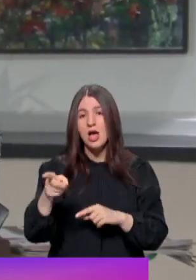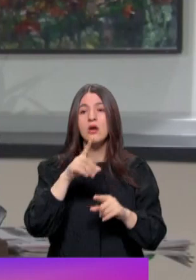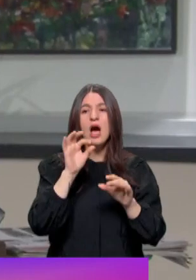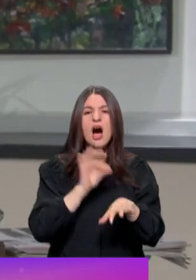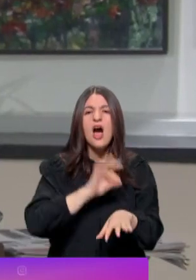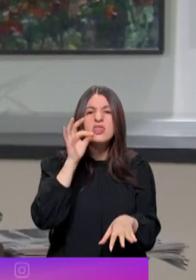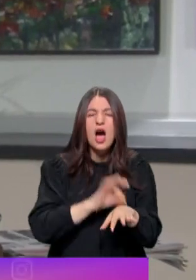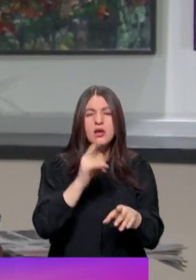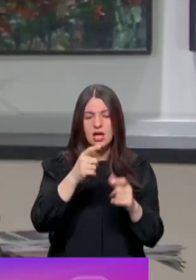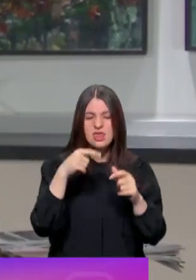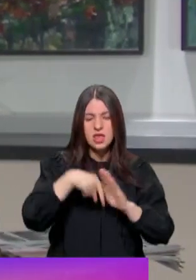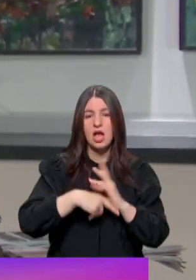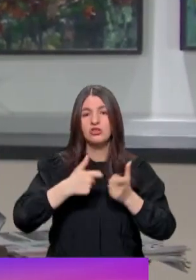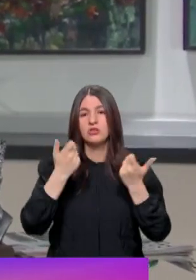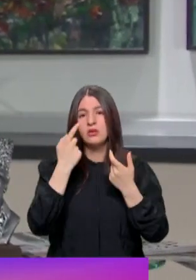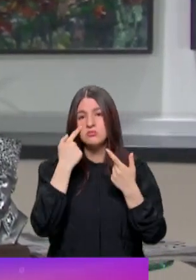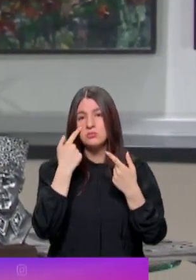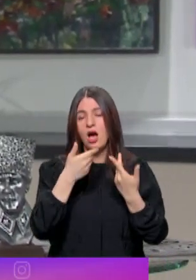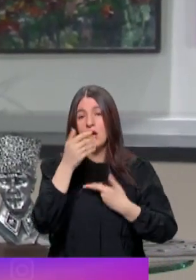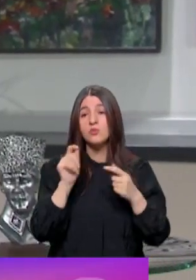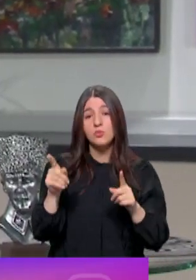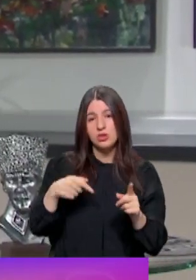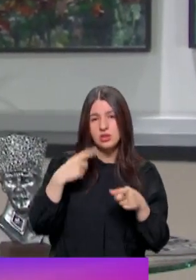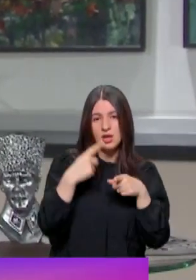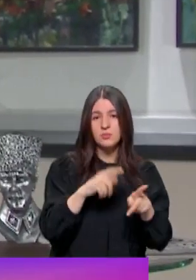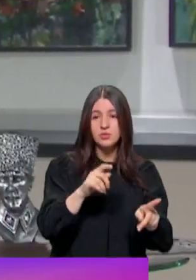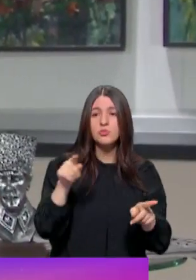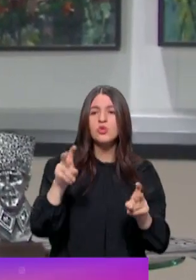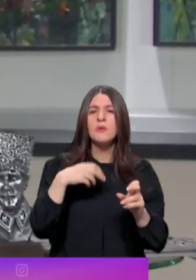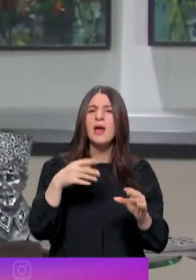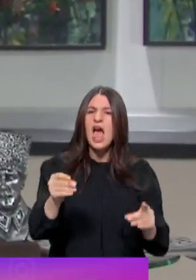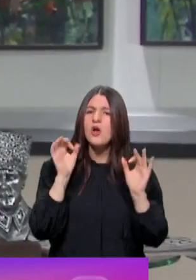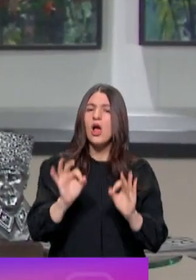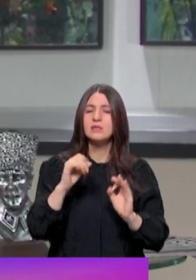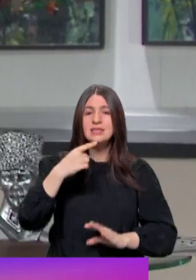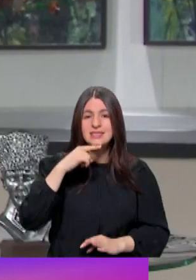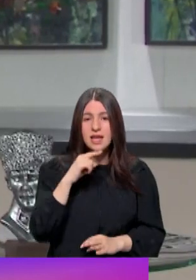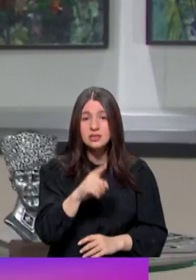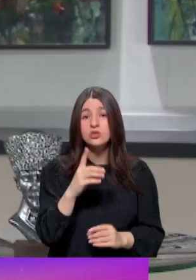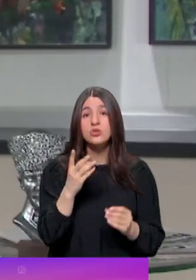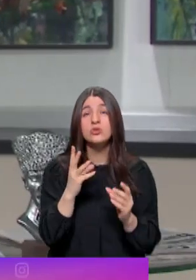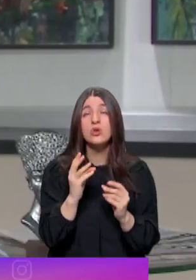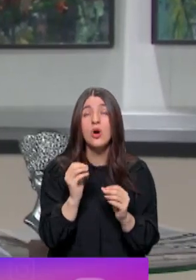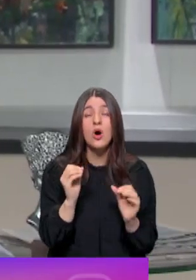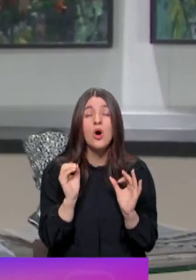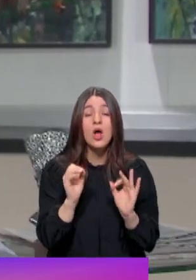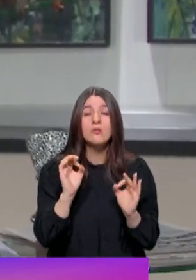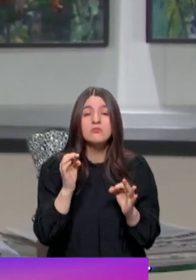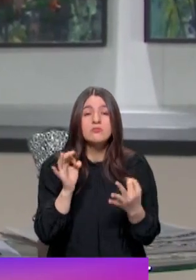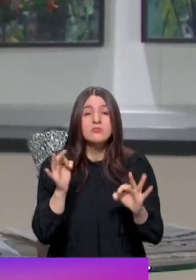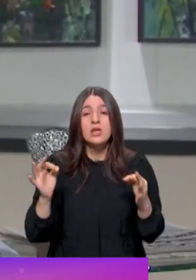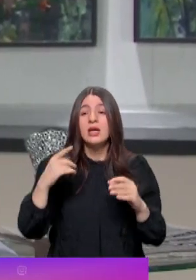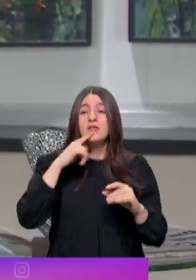an sizlere detaylı gelişmeler aktaracağım. Bu konu benim için en önemli konudur efendim. Zeytin kutsaldır,